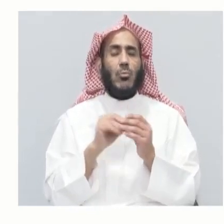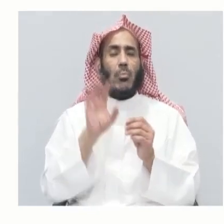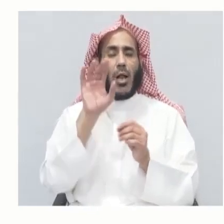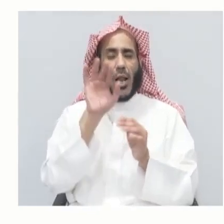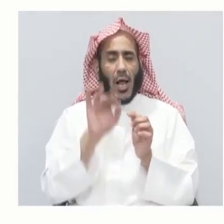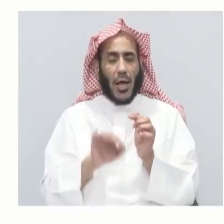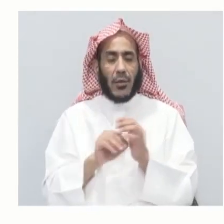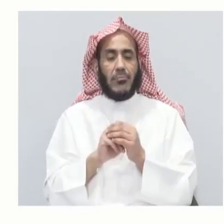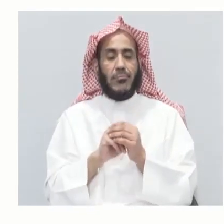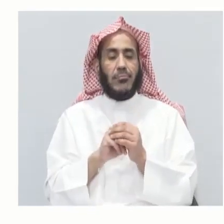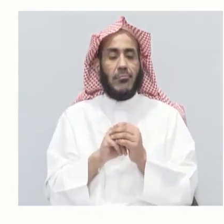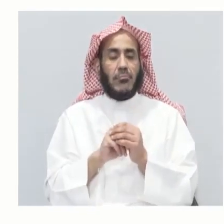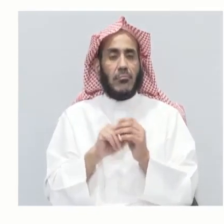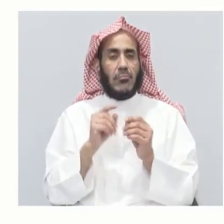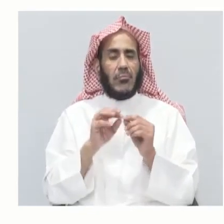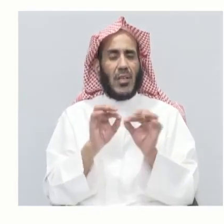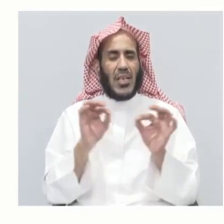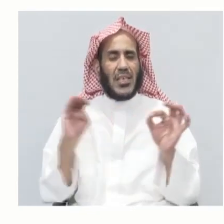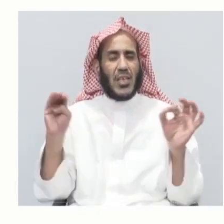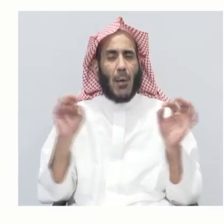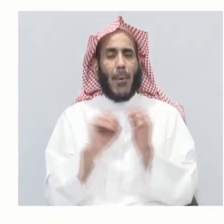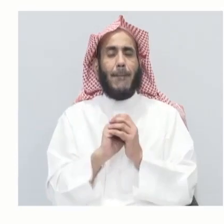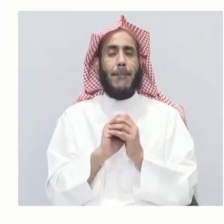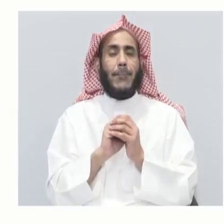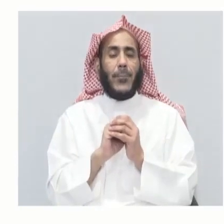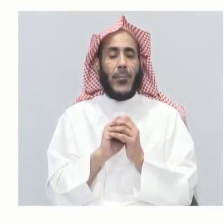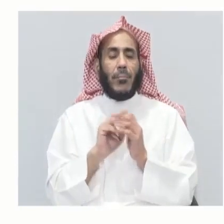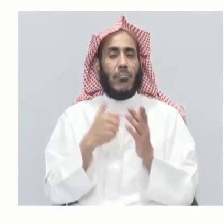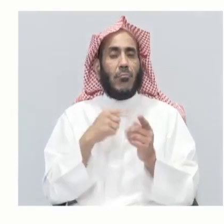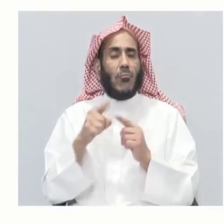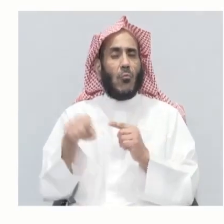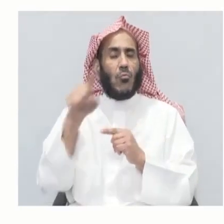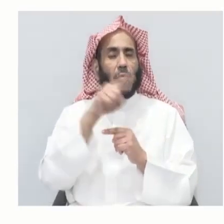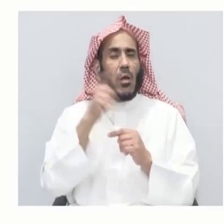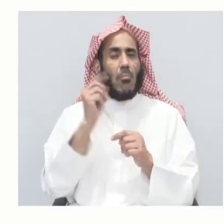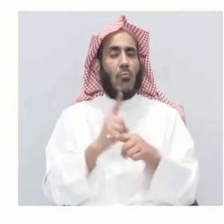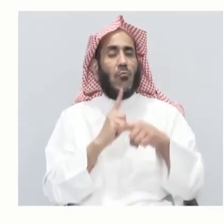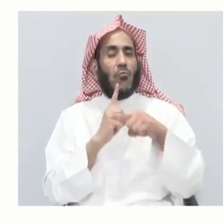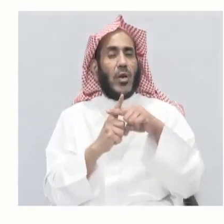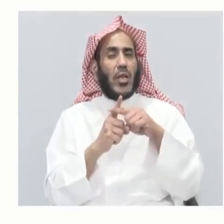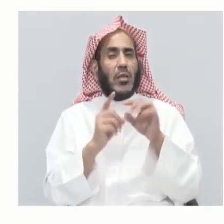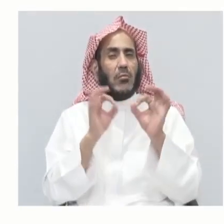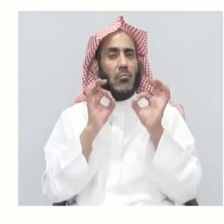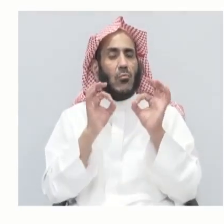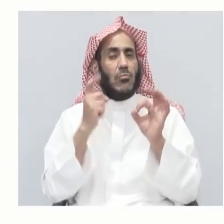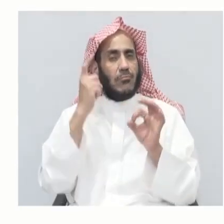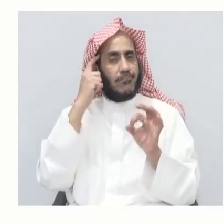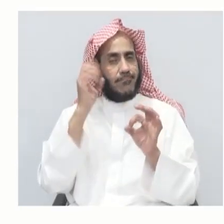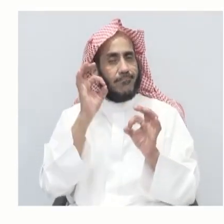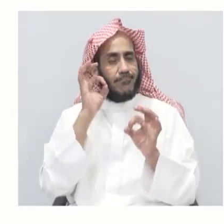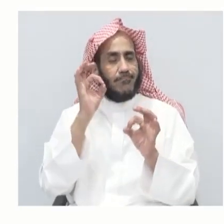بهذا الشكل وعندما نفرد الاجابه بهذا الشكل فنحن نعلم في الرياضيات جيدا وهذه شطارتك انت في